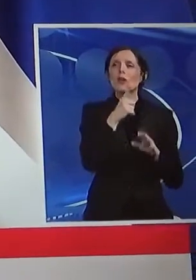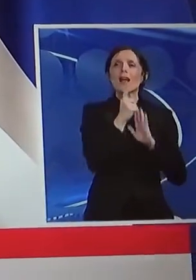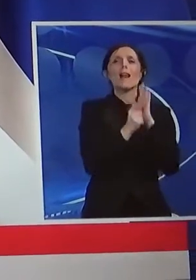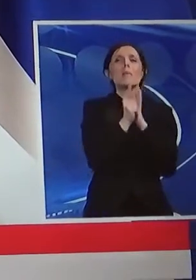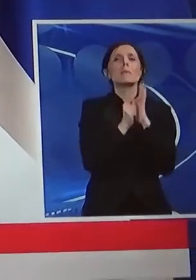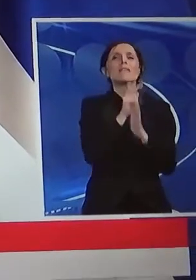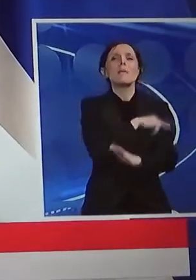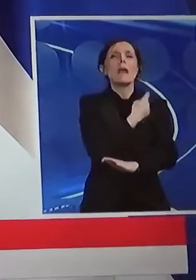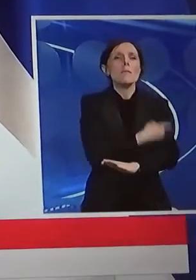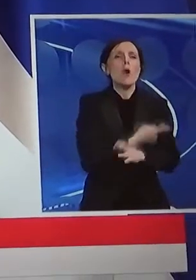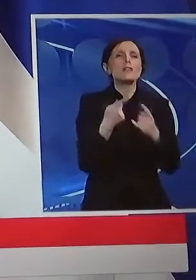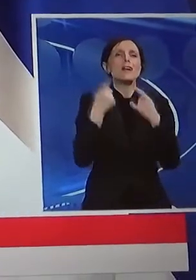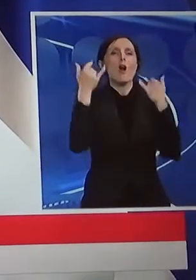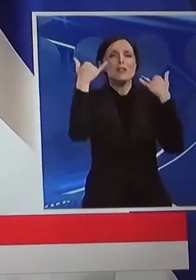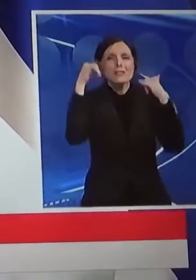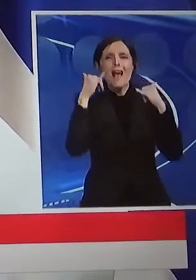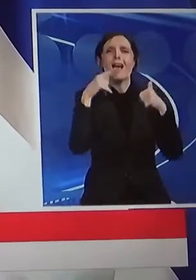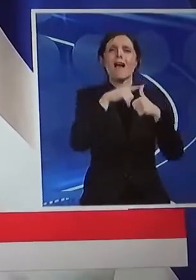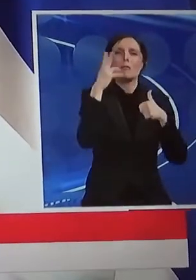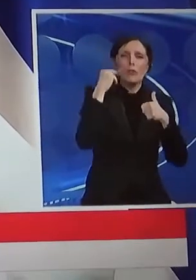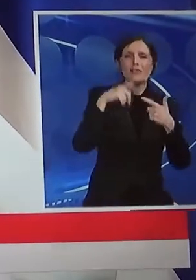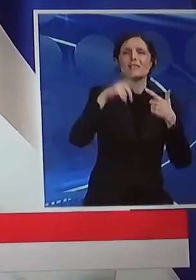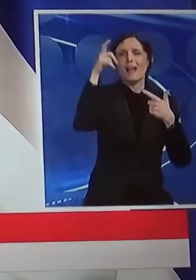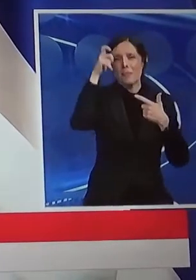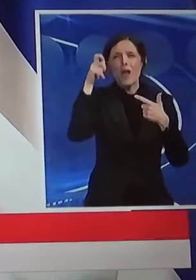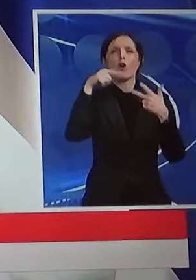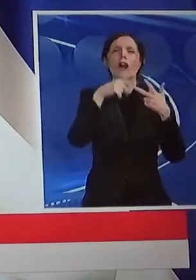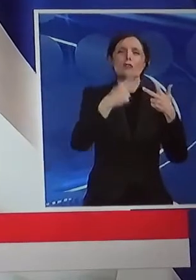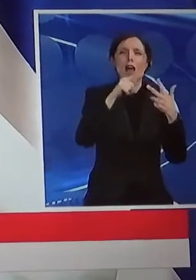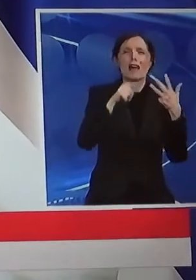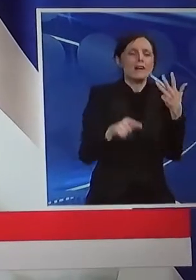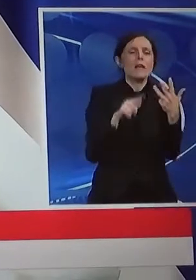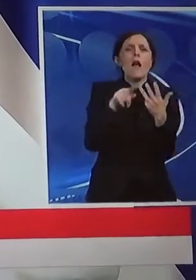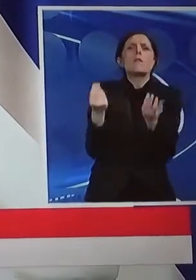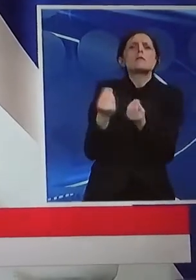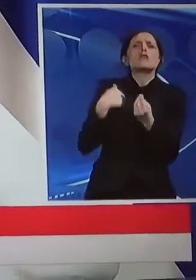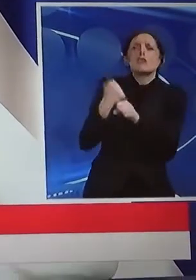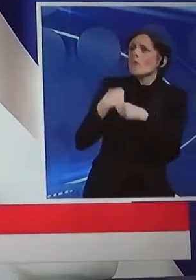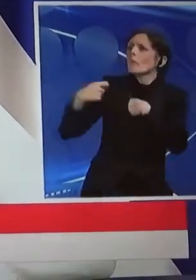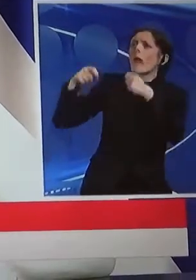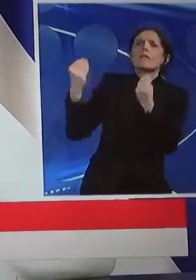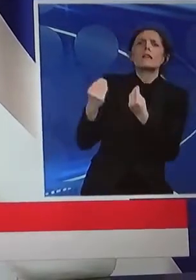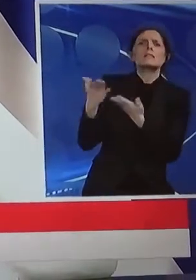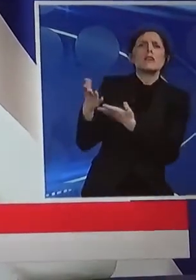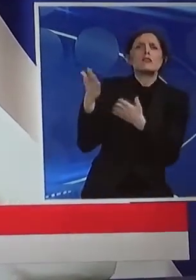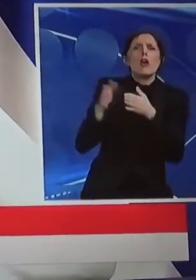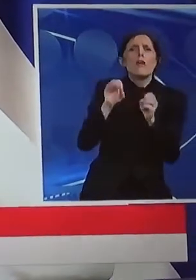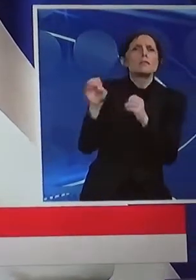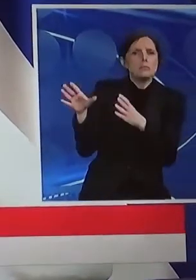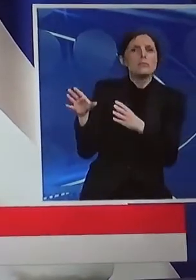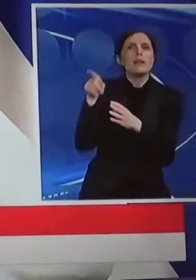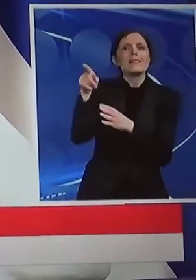jesu upravo namenjene za osobe sa najlakšim formama bolesti, zamišljena kao mesta gde se